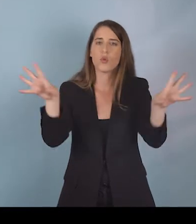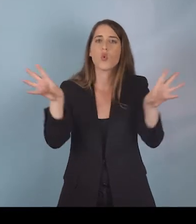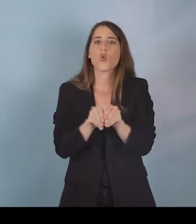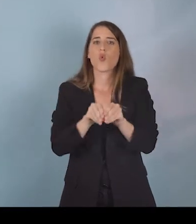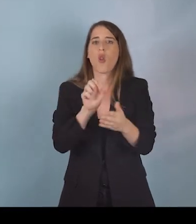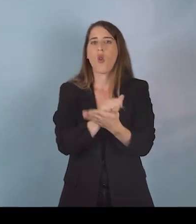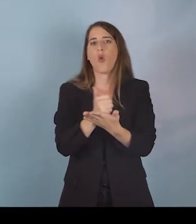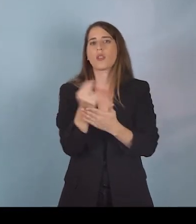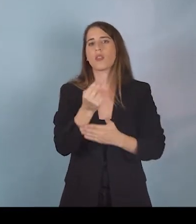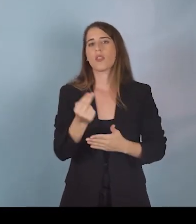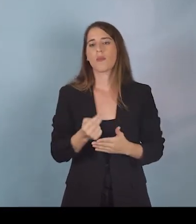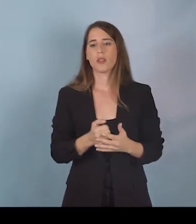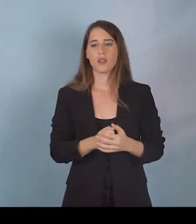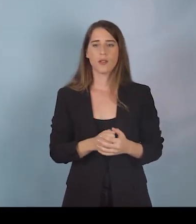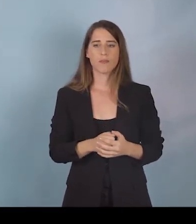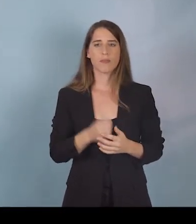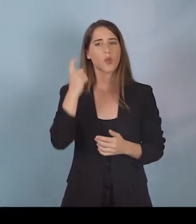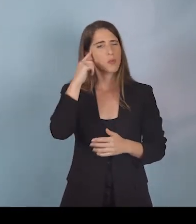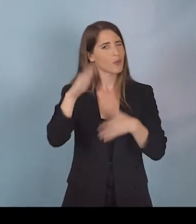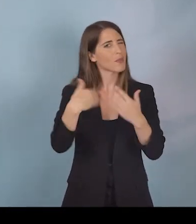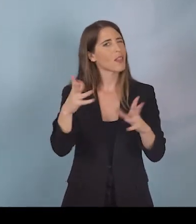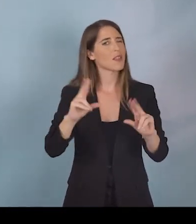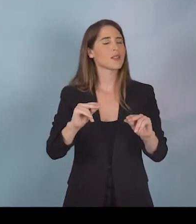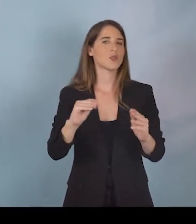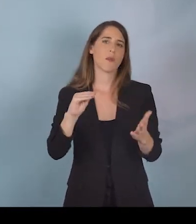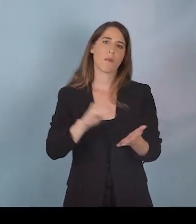το οποίο νομίζω θα συζητήθηκε και αυτό επίσης στην πορεία.